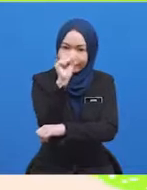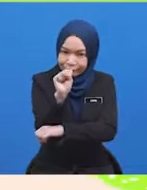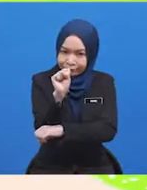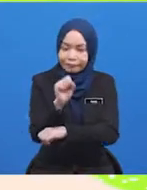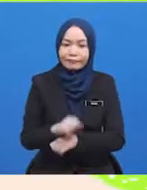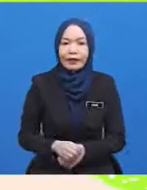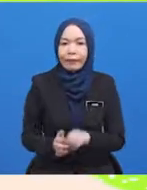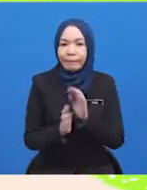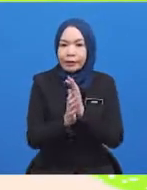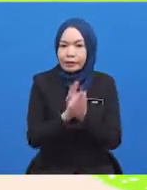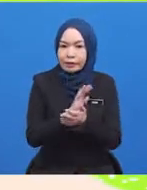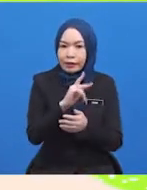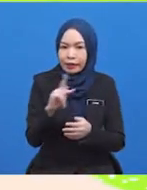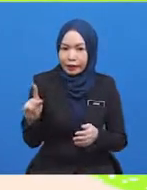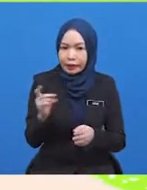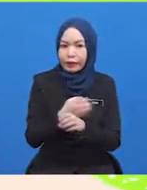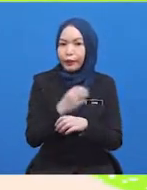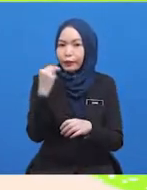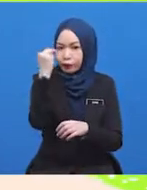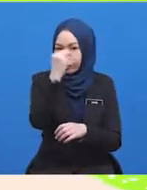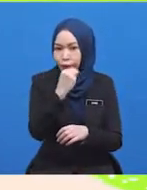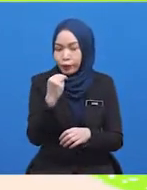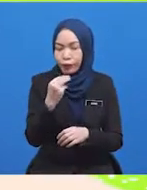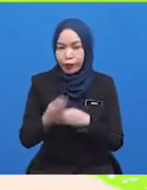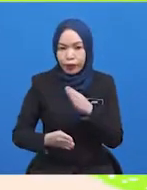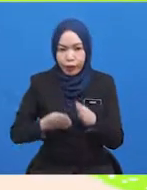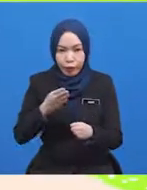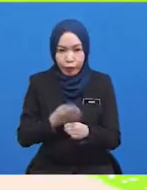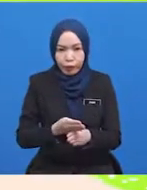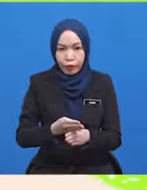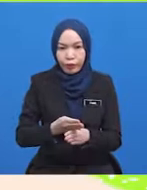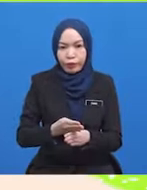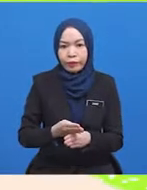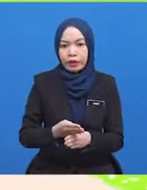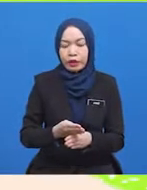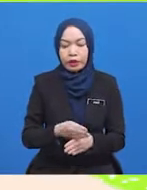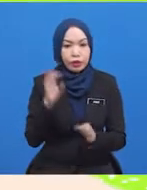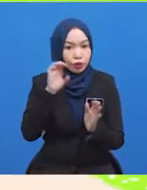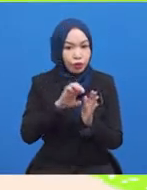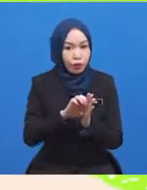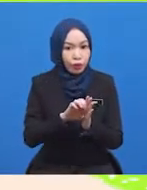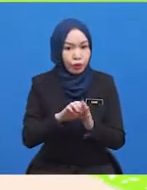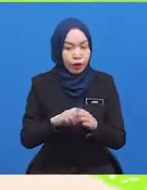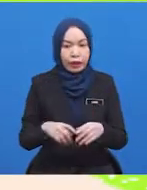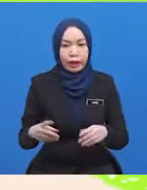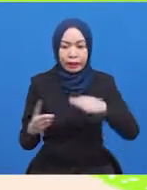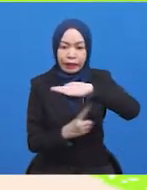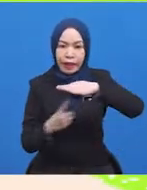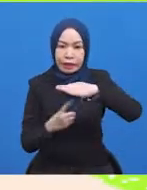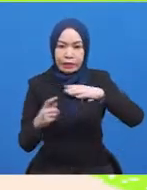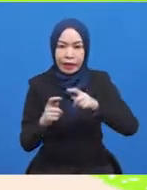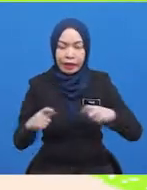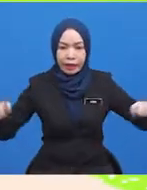bumi, cerun landai, lembah sungai dan dasar tasik. Ketiga ialah batu